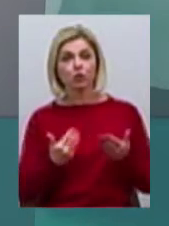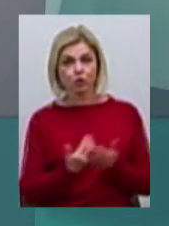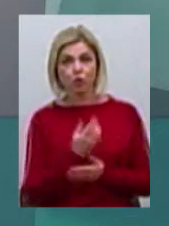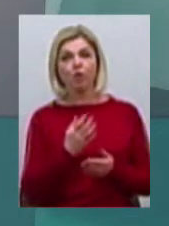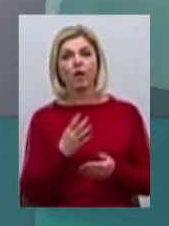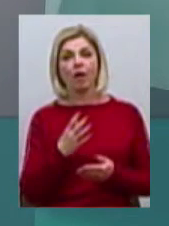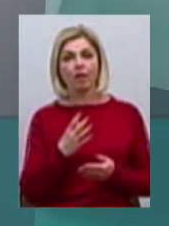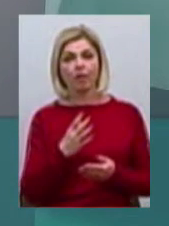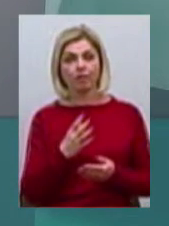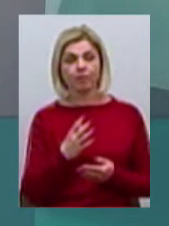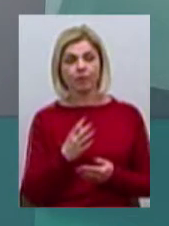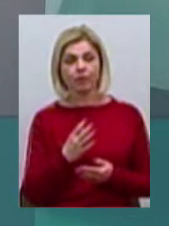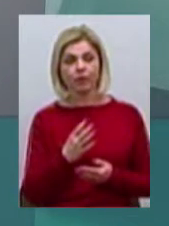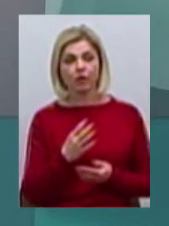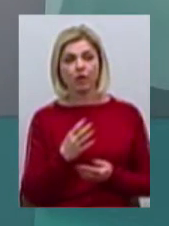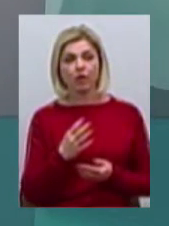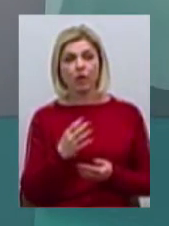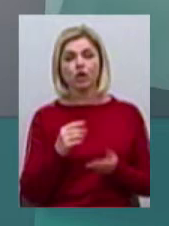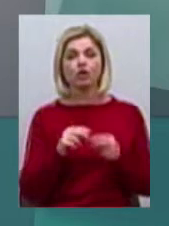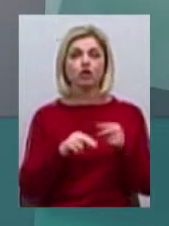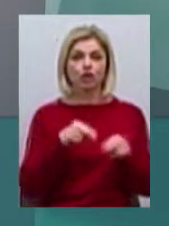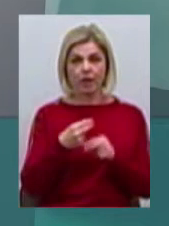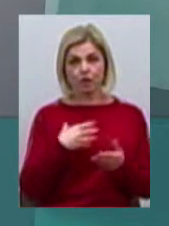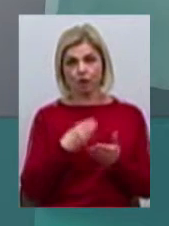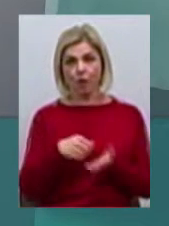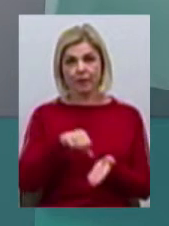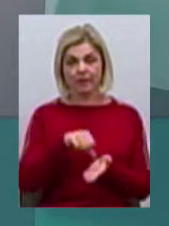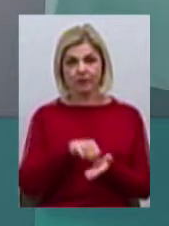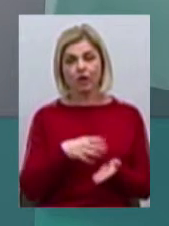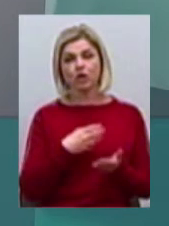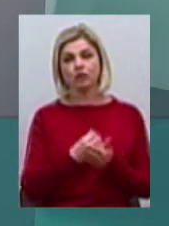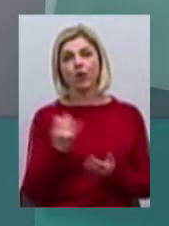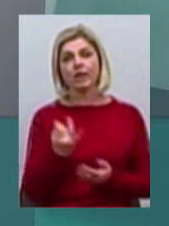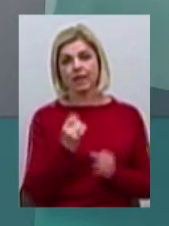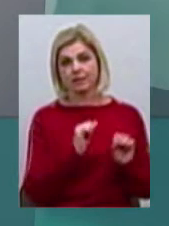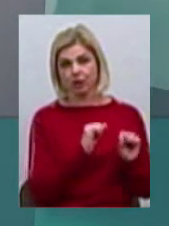були тільки через своїх представників свої інтереси